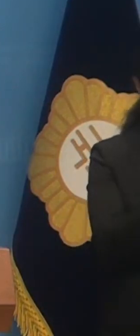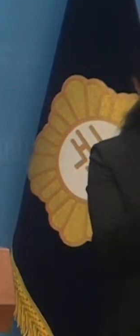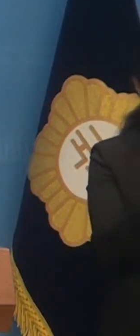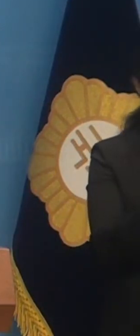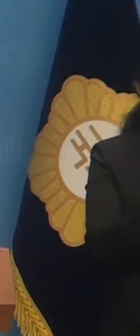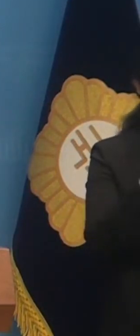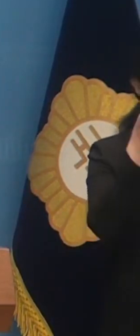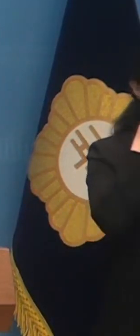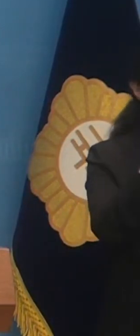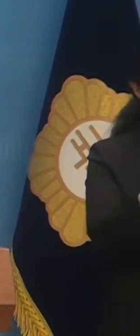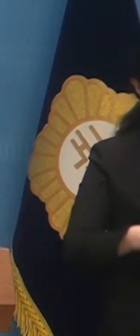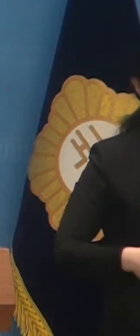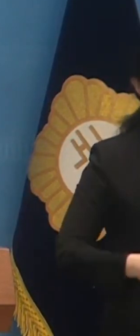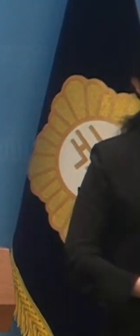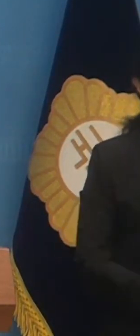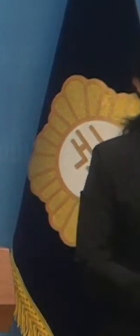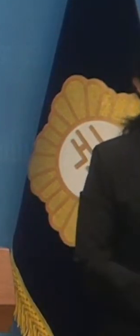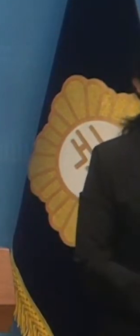살아있음을 보이십시오.